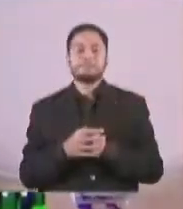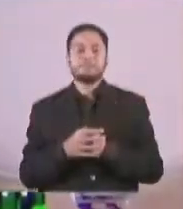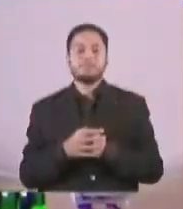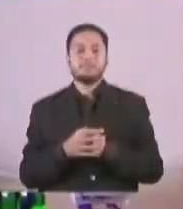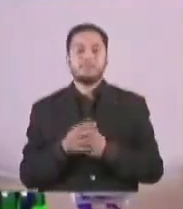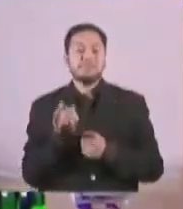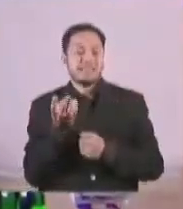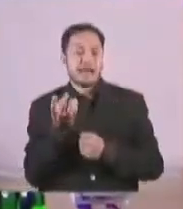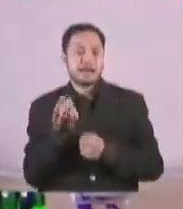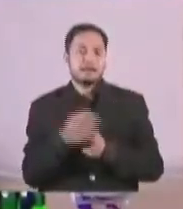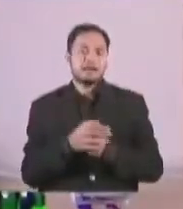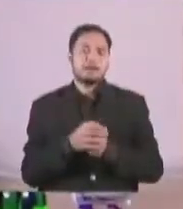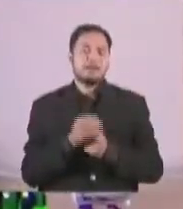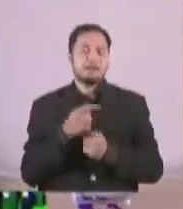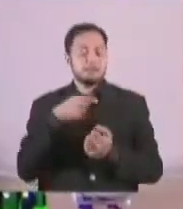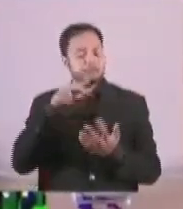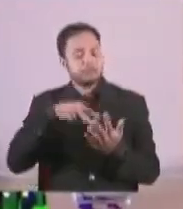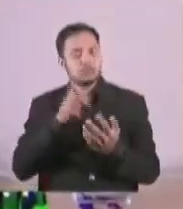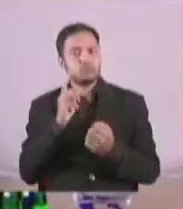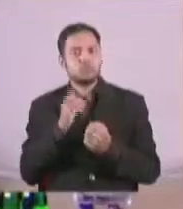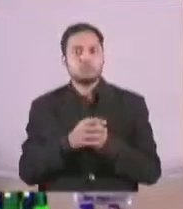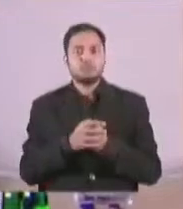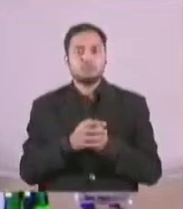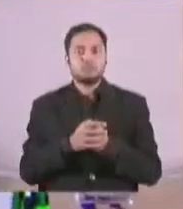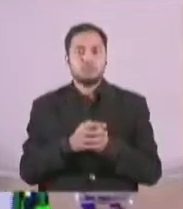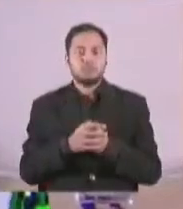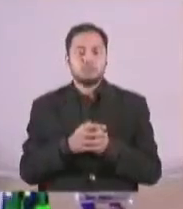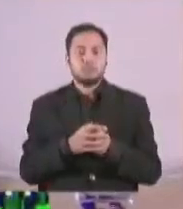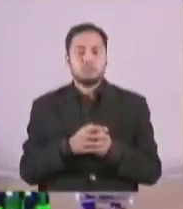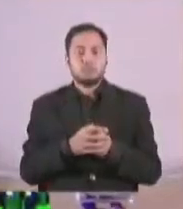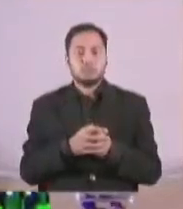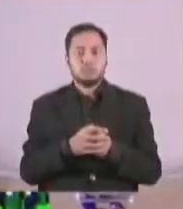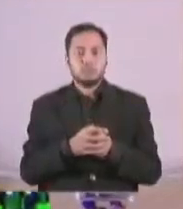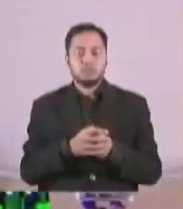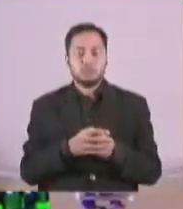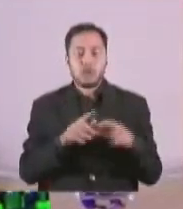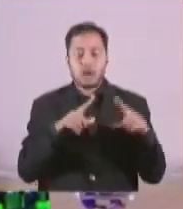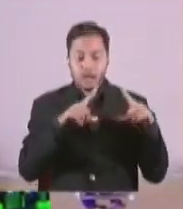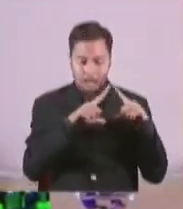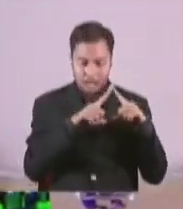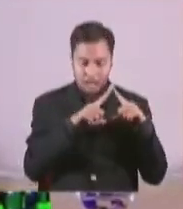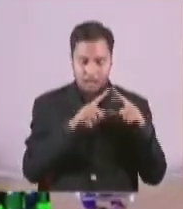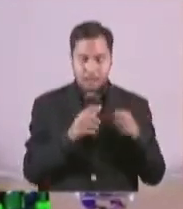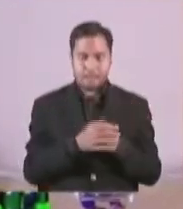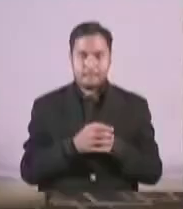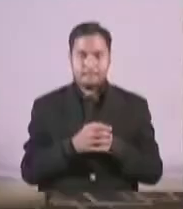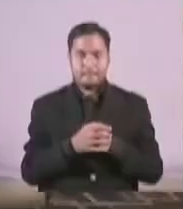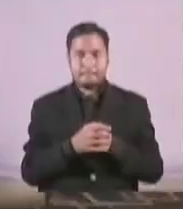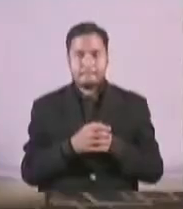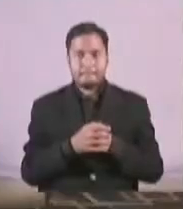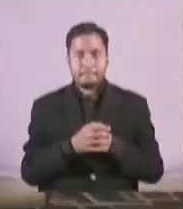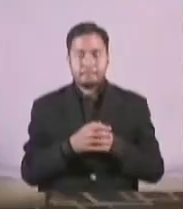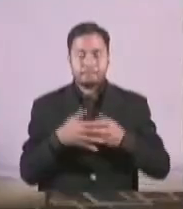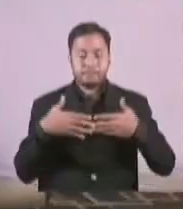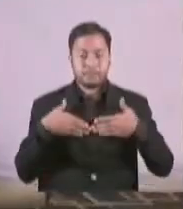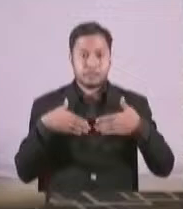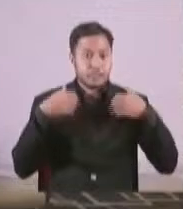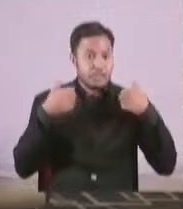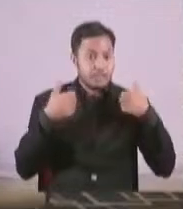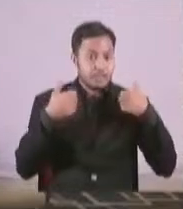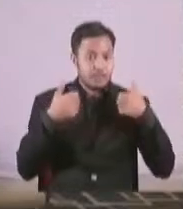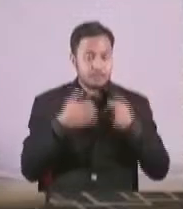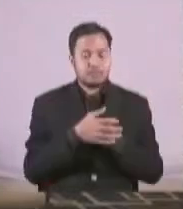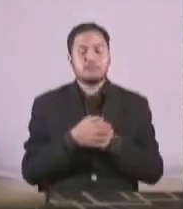Sebentar, kita lihat dulu. Untuk A. Tadi, kesehatan. Kesehatan. Ya, kesehatan. Silakan, kesehatan.